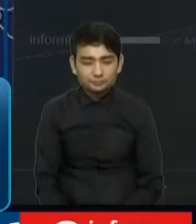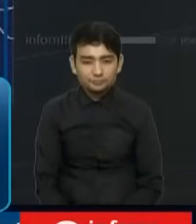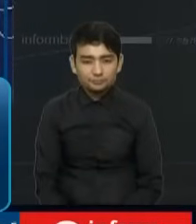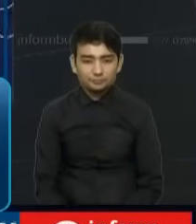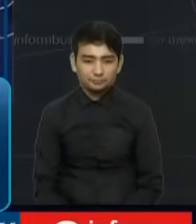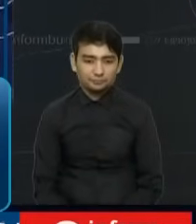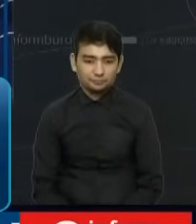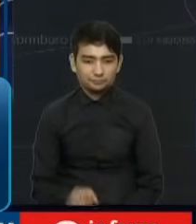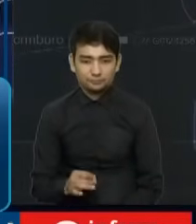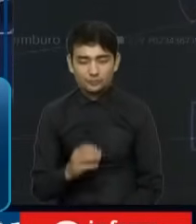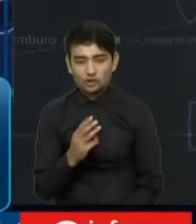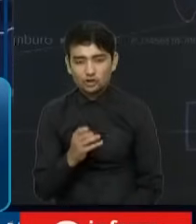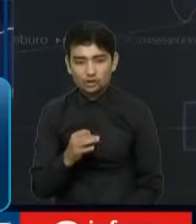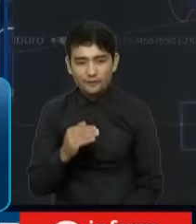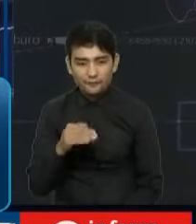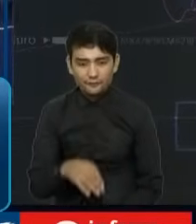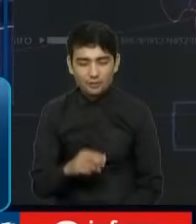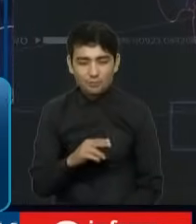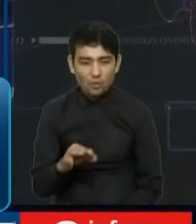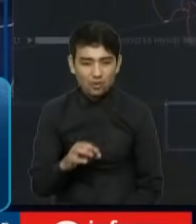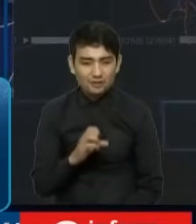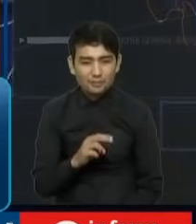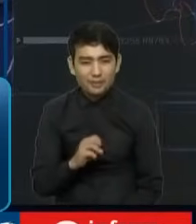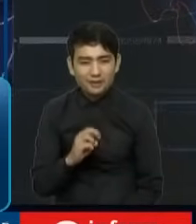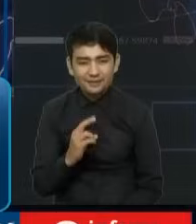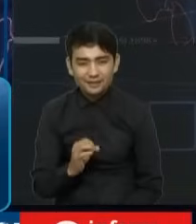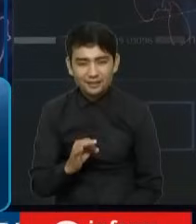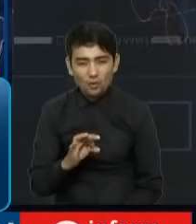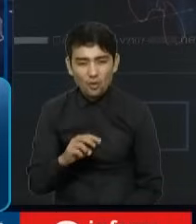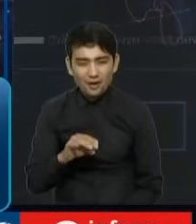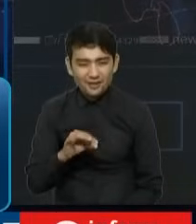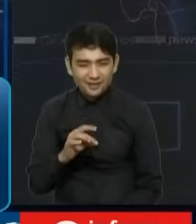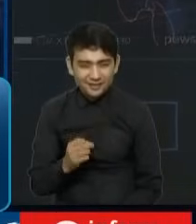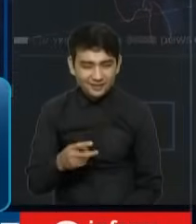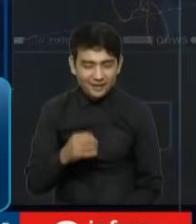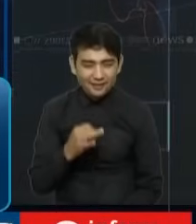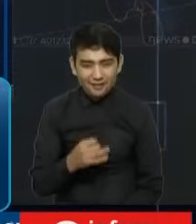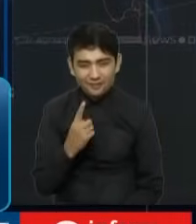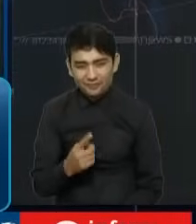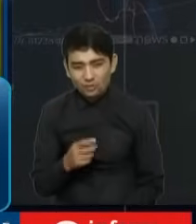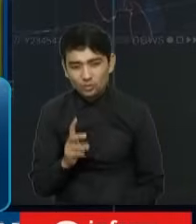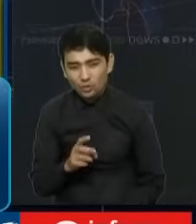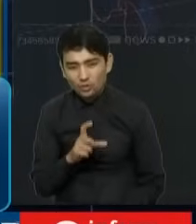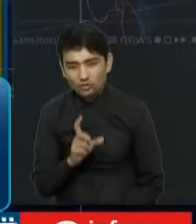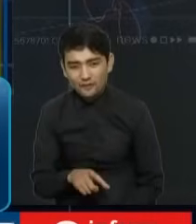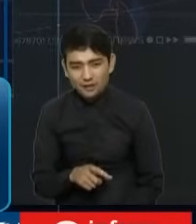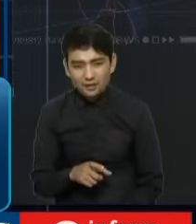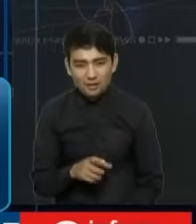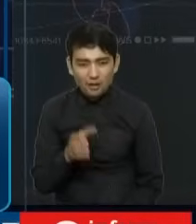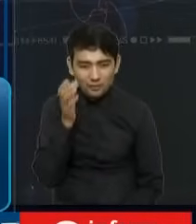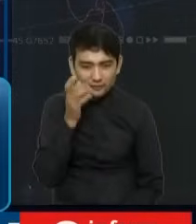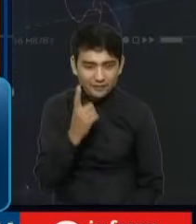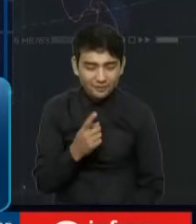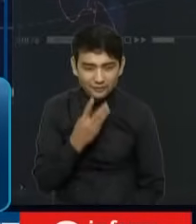безработица является так называемой, имеет shift по специализации. То есть люди, которые, условно говоря, отучились по одному образованию,